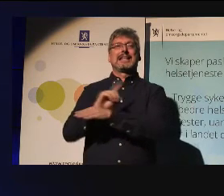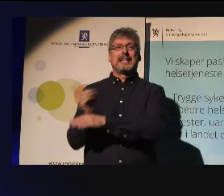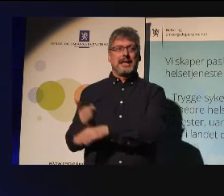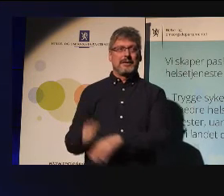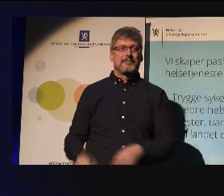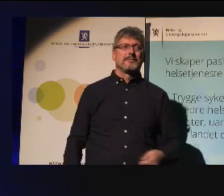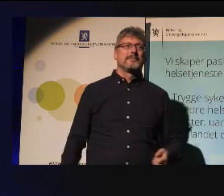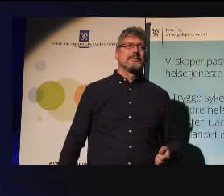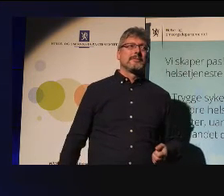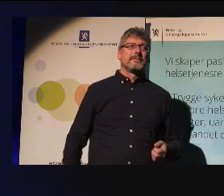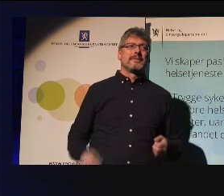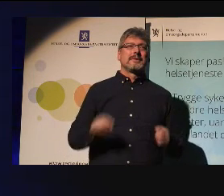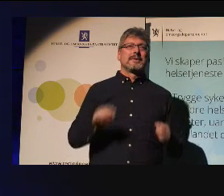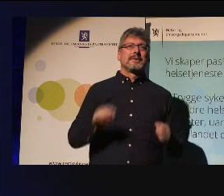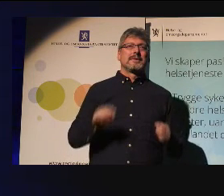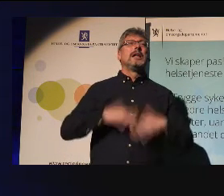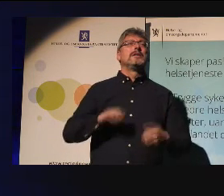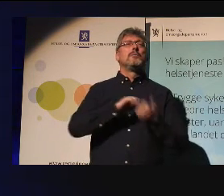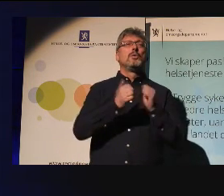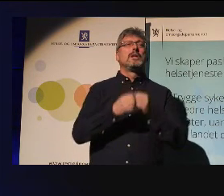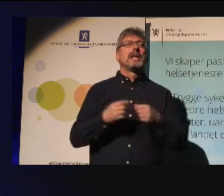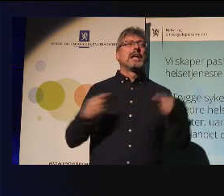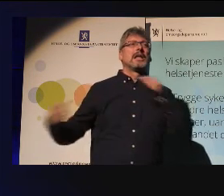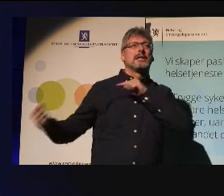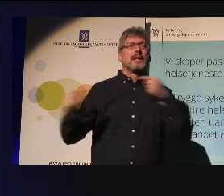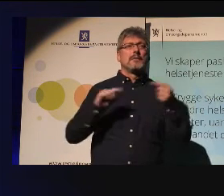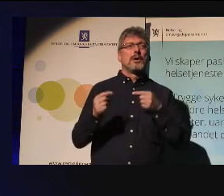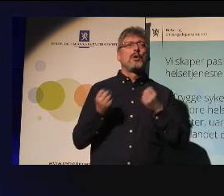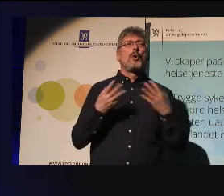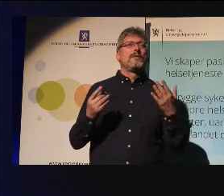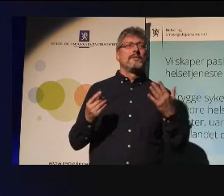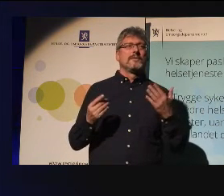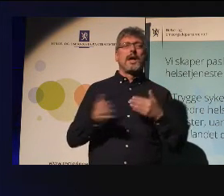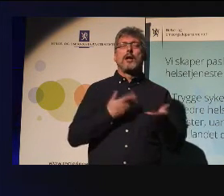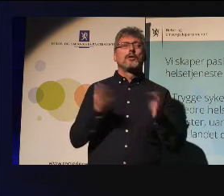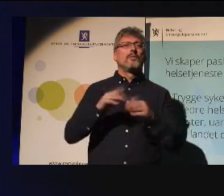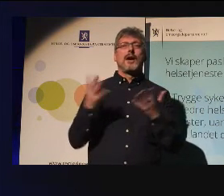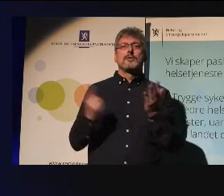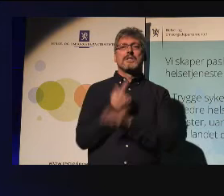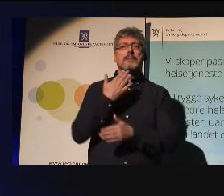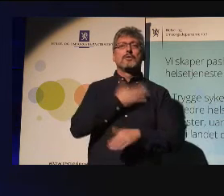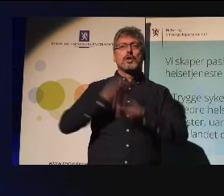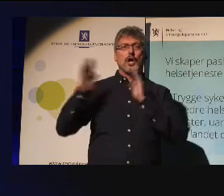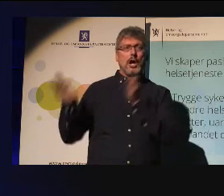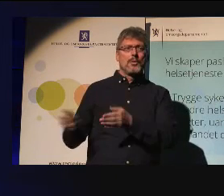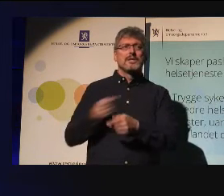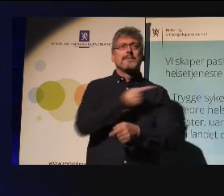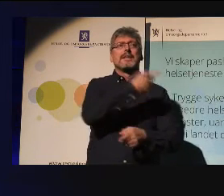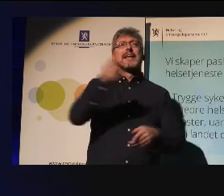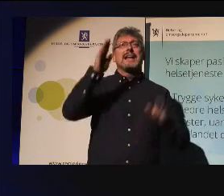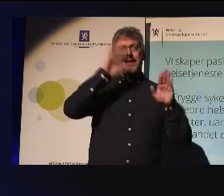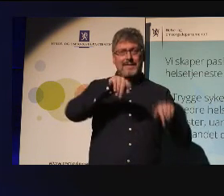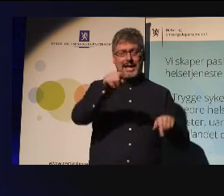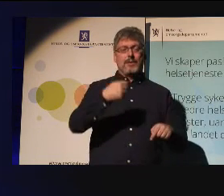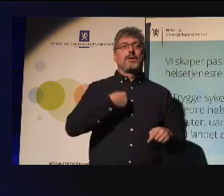Den helsepolitiske debatten handler ofte om det som skjer på sykehusene. Men dere vet, og jeg